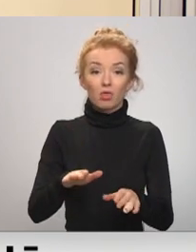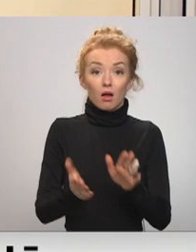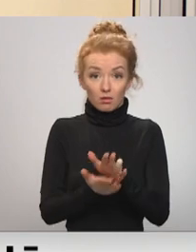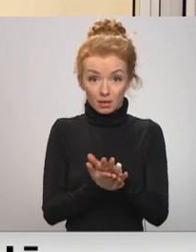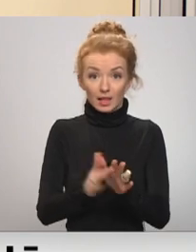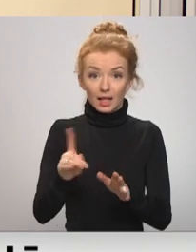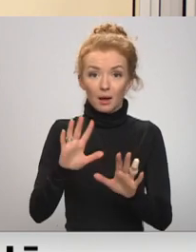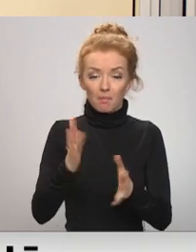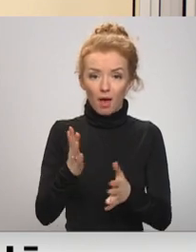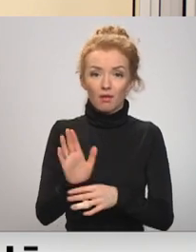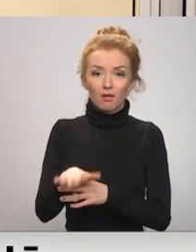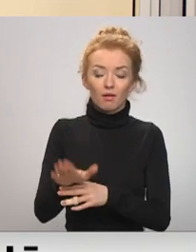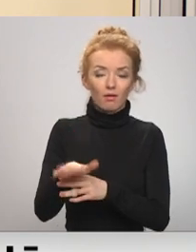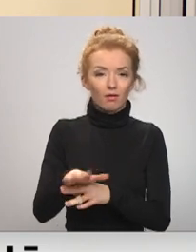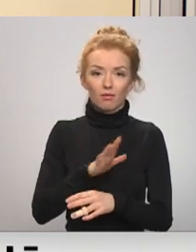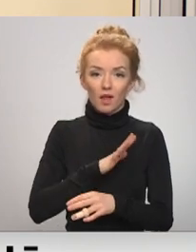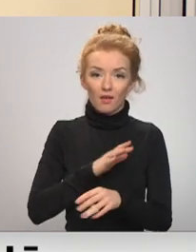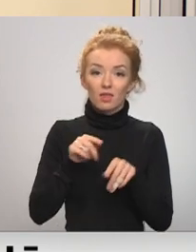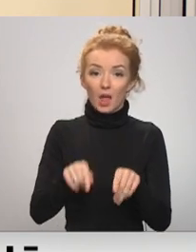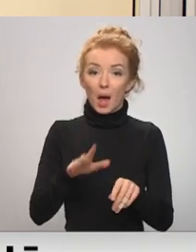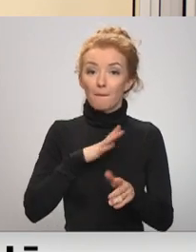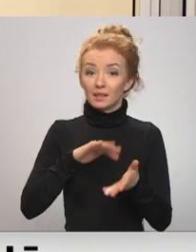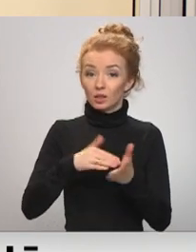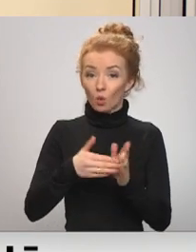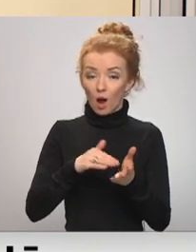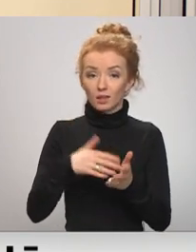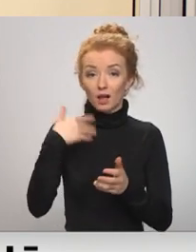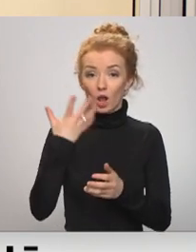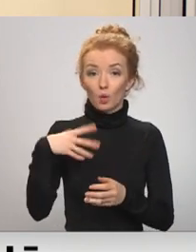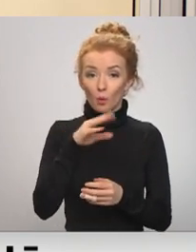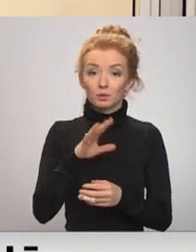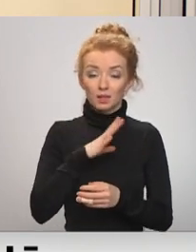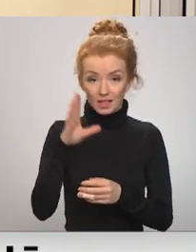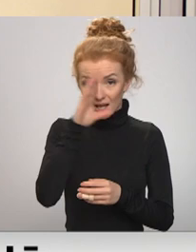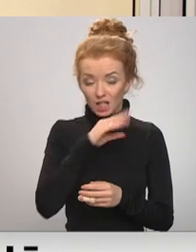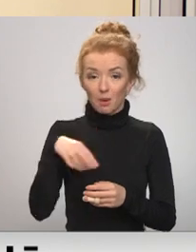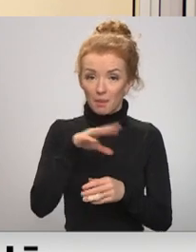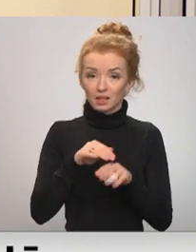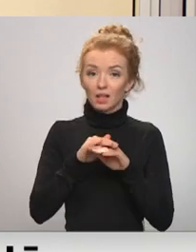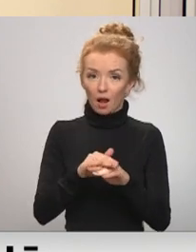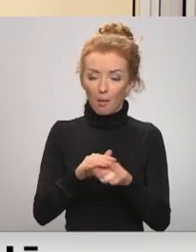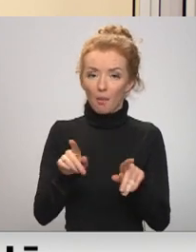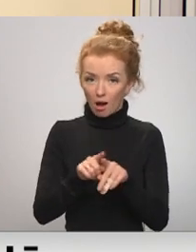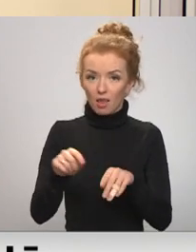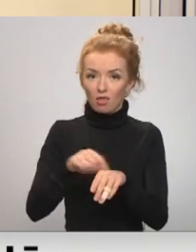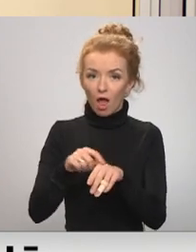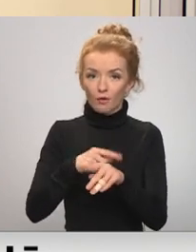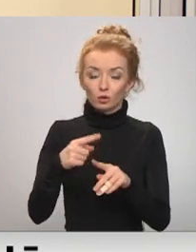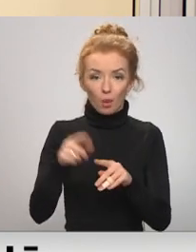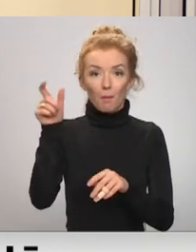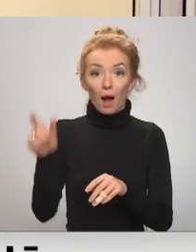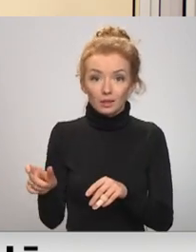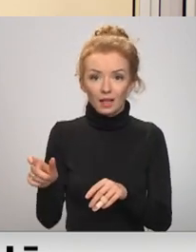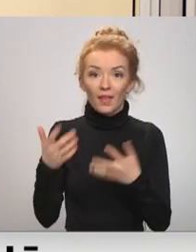viņi nevar pēdas pakusināt. Šitā bija tā situācija, kad mums bija iespēja, un mēs to izdarījām, mēs saglabājām nervus, un pacienti jau